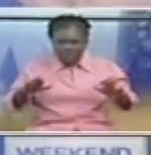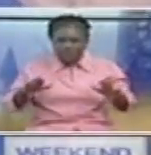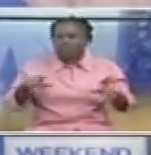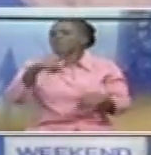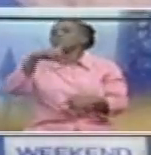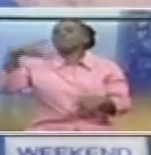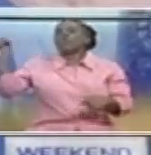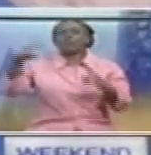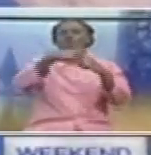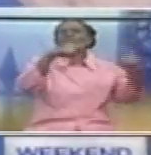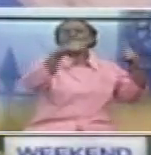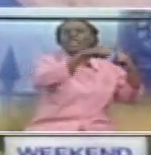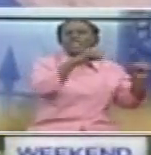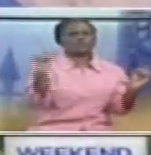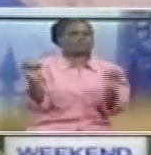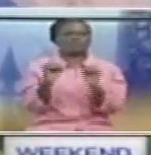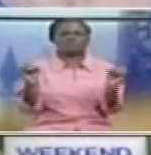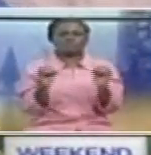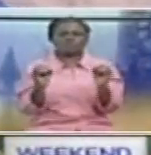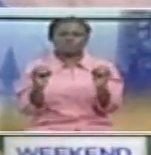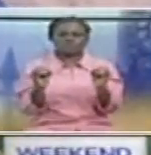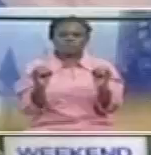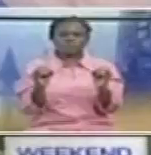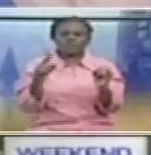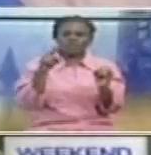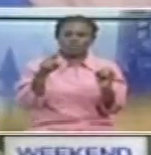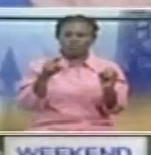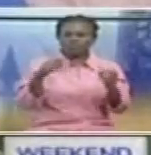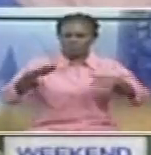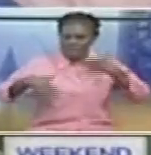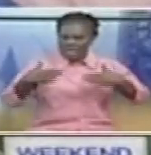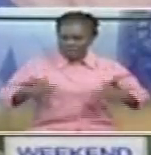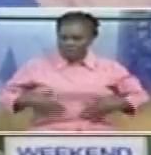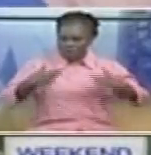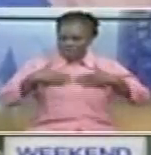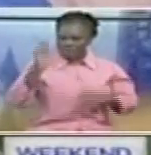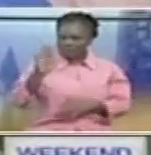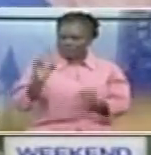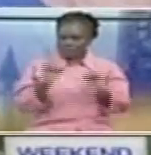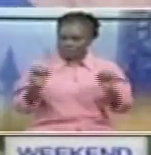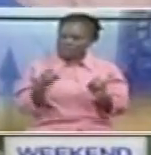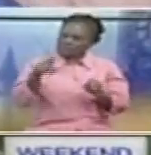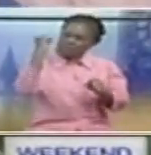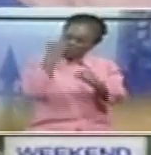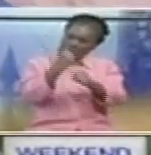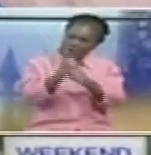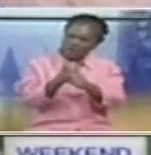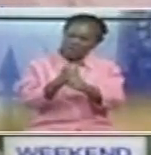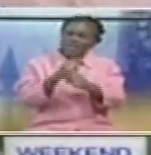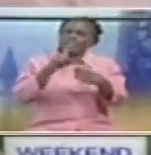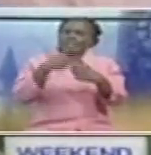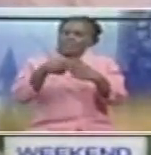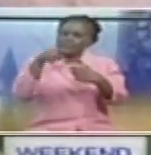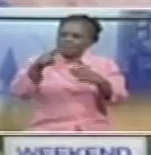uende uwe Muislamu isitoshe ukimua, uende uchezee mwili yake. Ndugu yangu alikufa akiwa anafanya kazi, lakini the